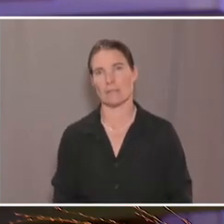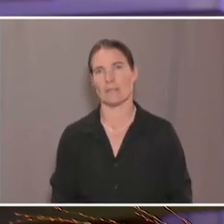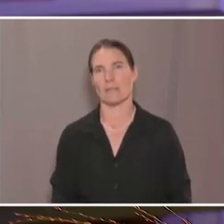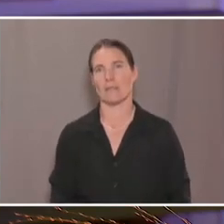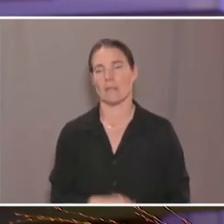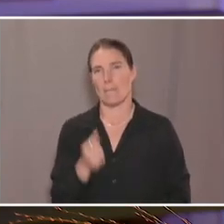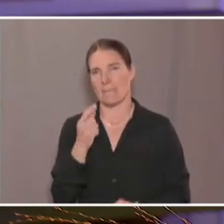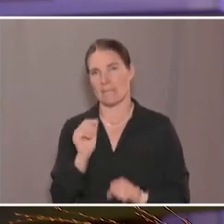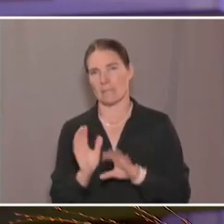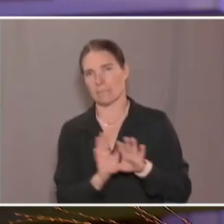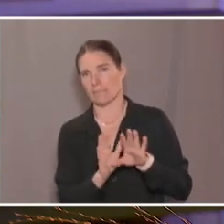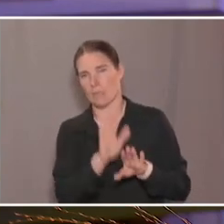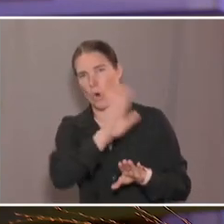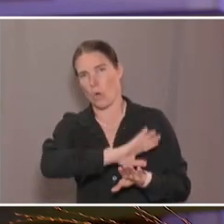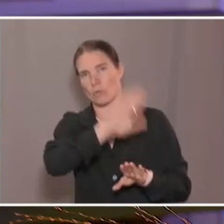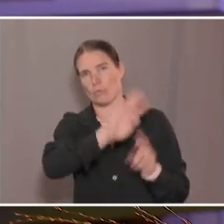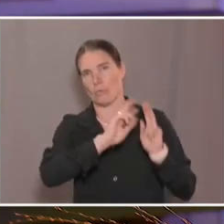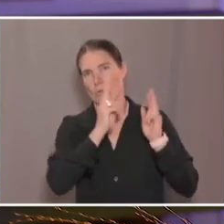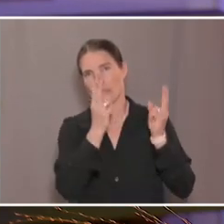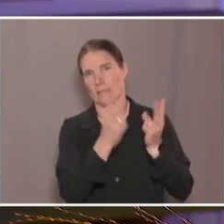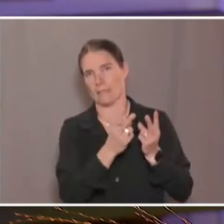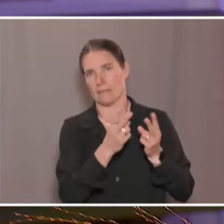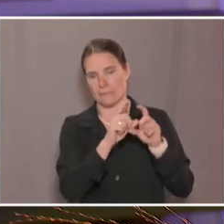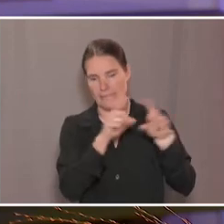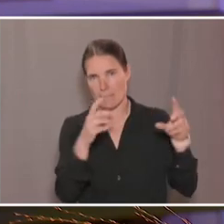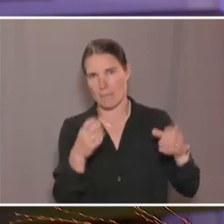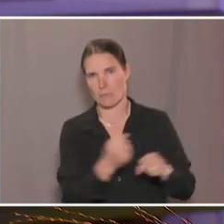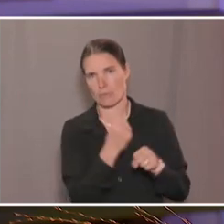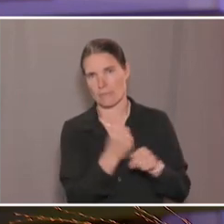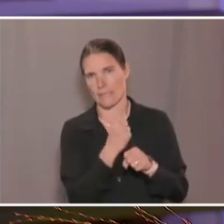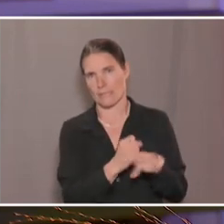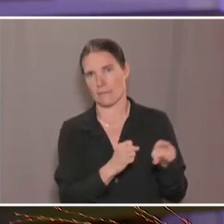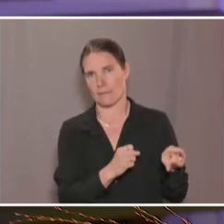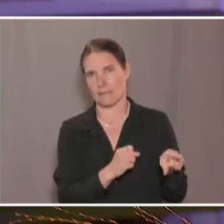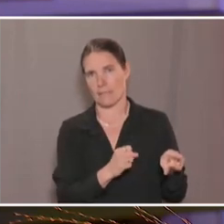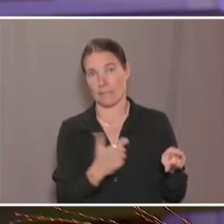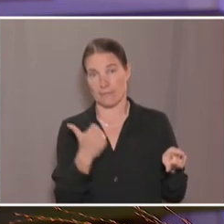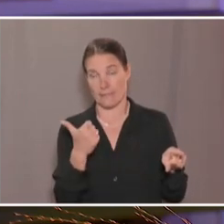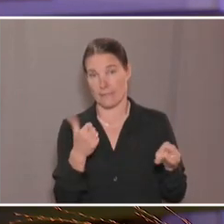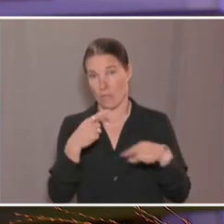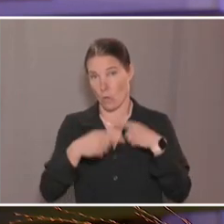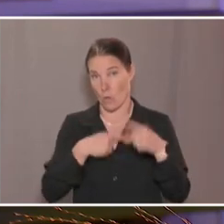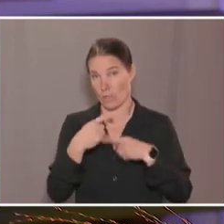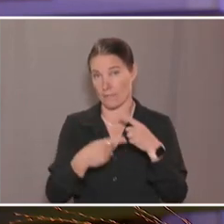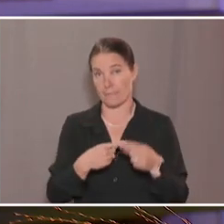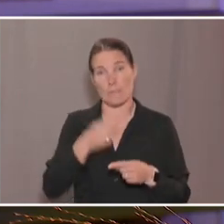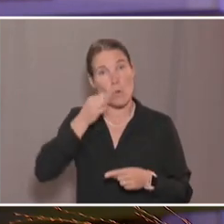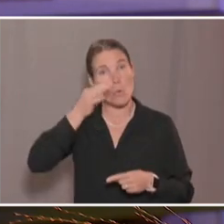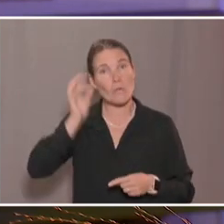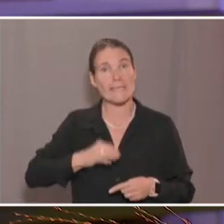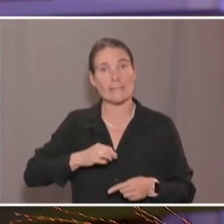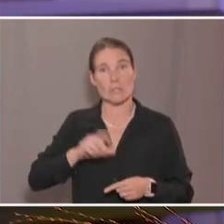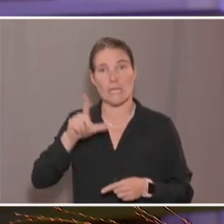im Osten befasst. Beyer spielte eine wesentliche Rolle während der Pogrome im ukrainischen